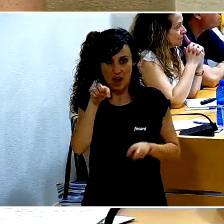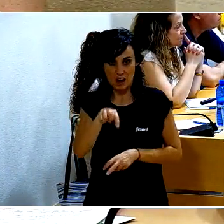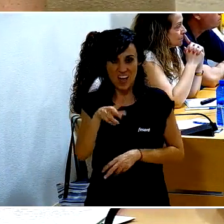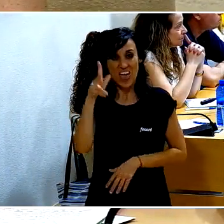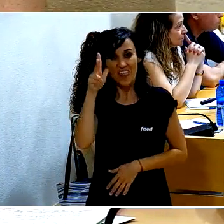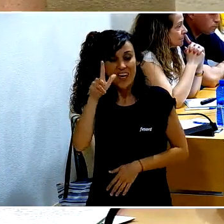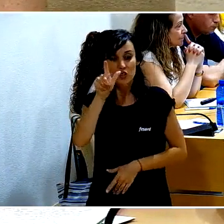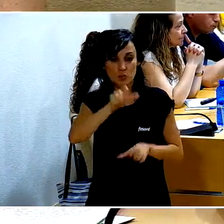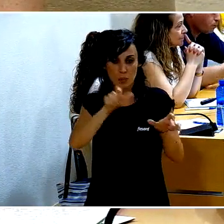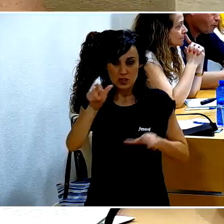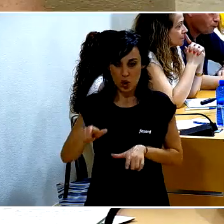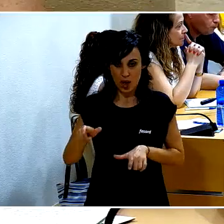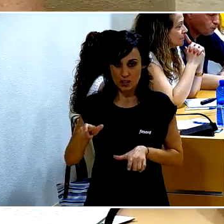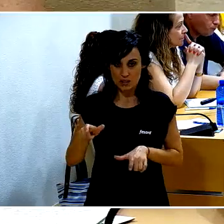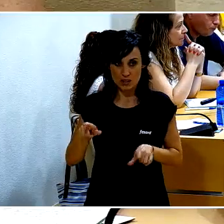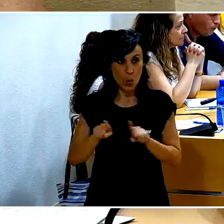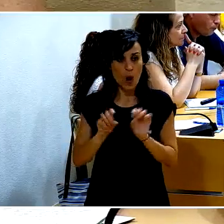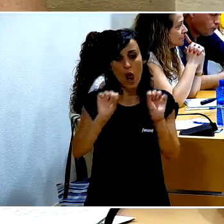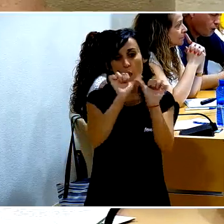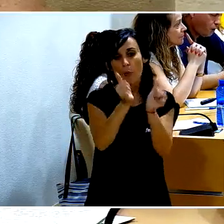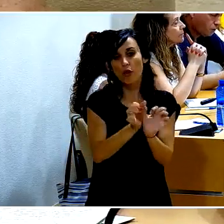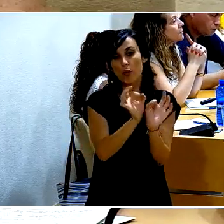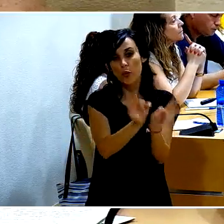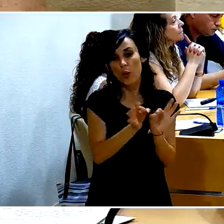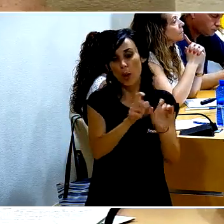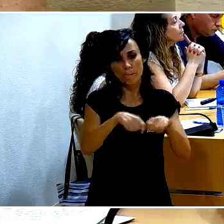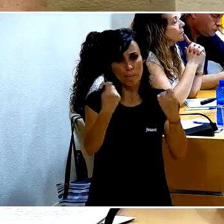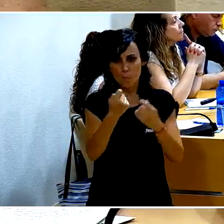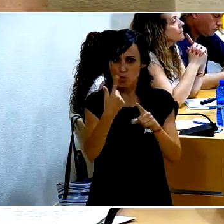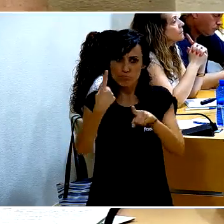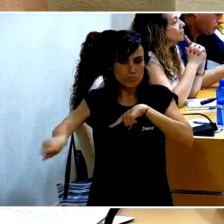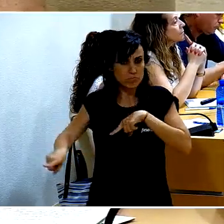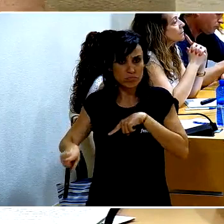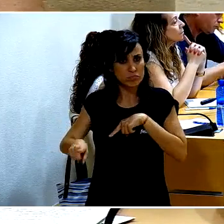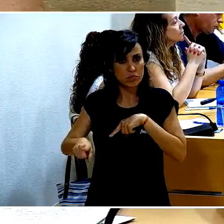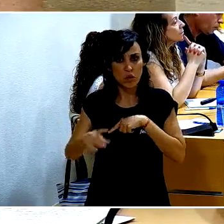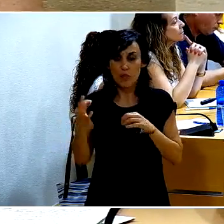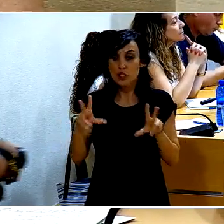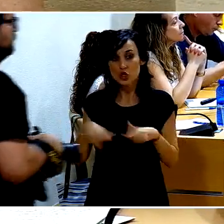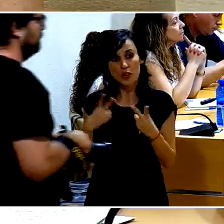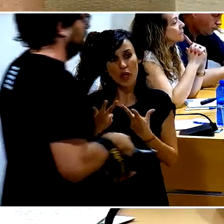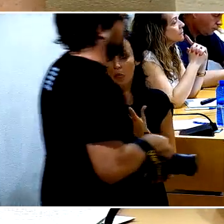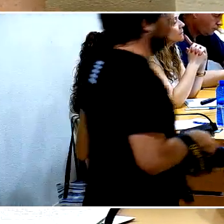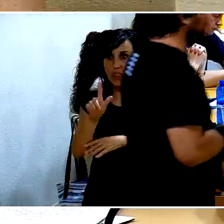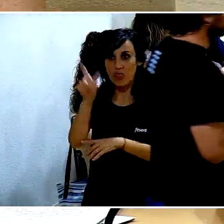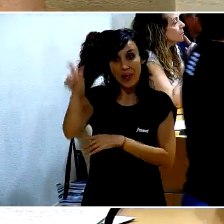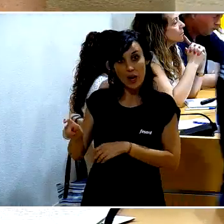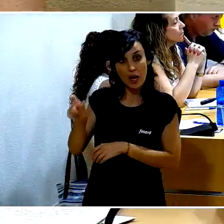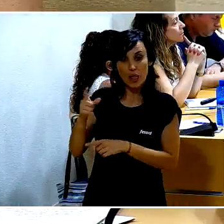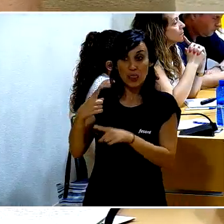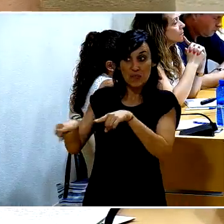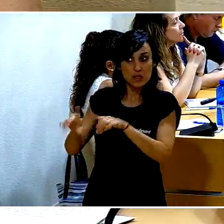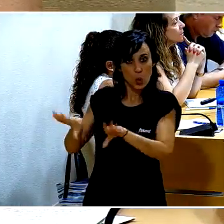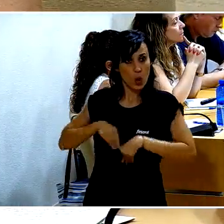drets de les persones que trenquen amb el model convencional, basat en una societat que no accepta el diferent.